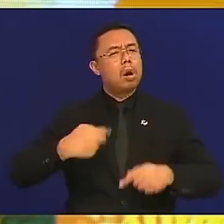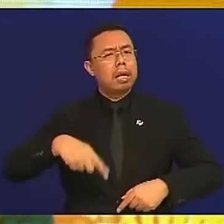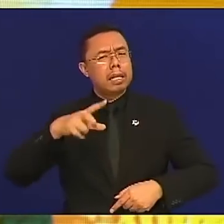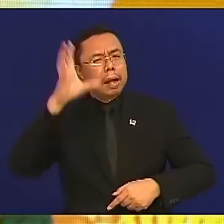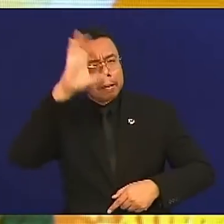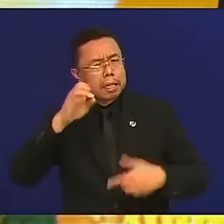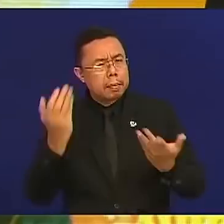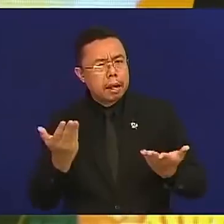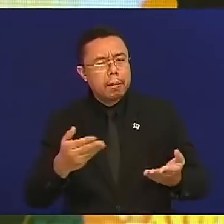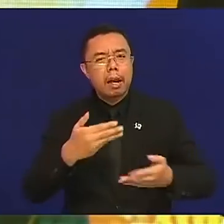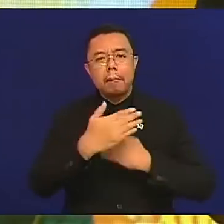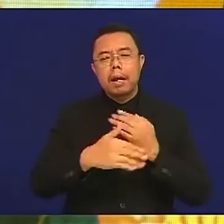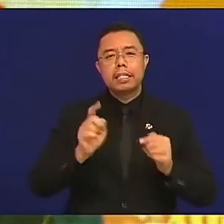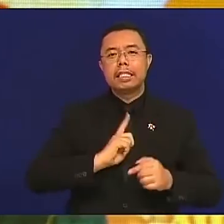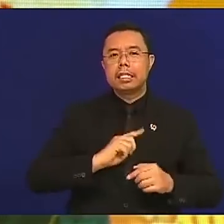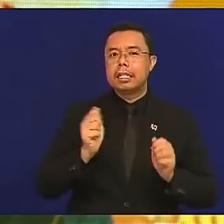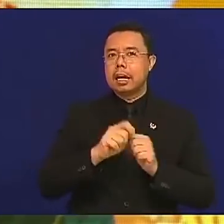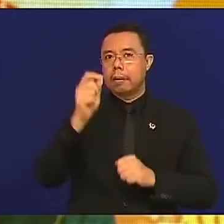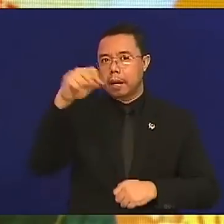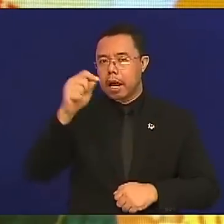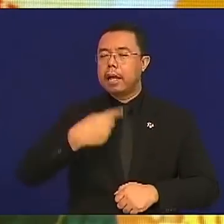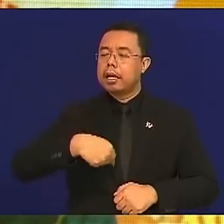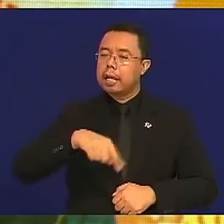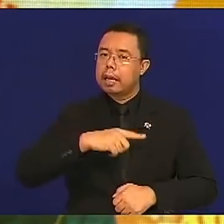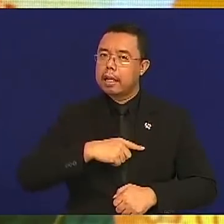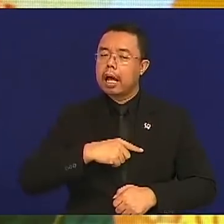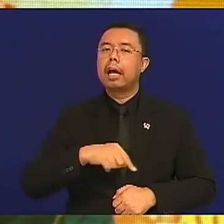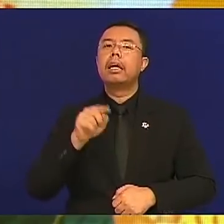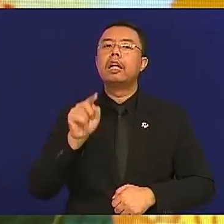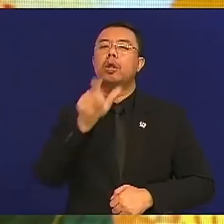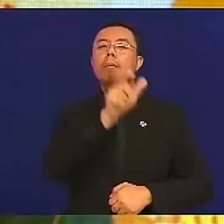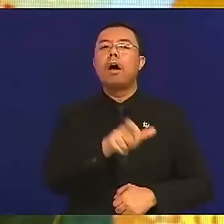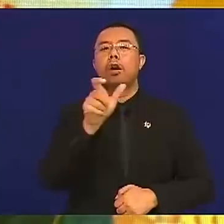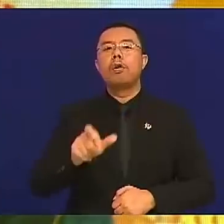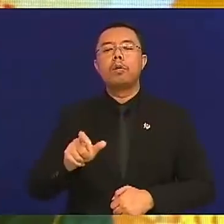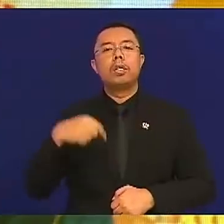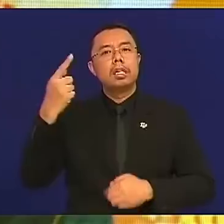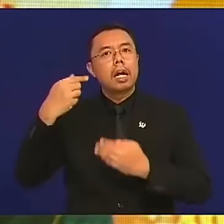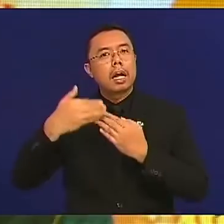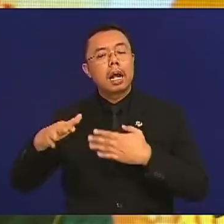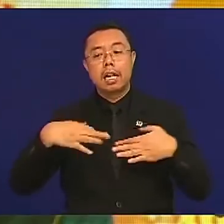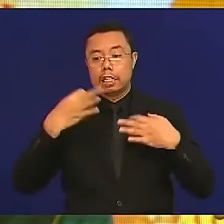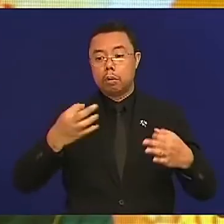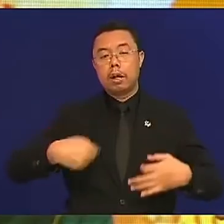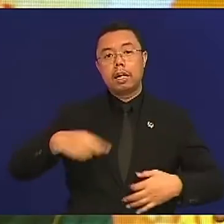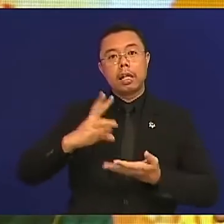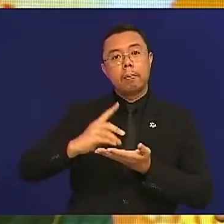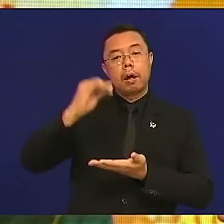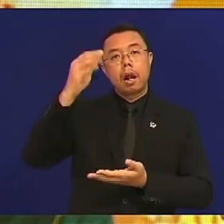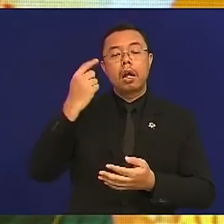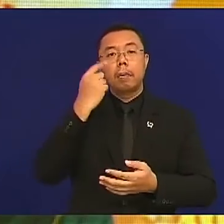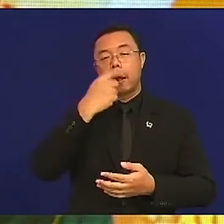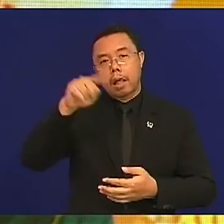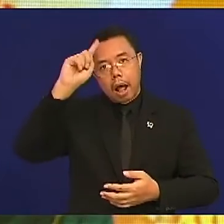bagaimana mengasihi diri sendiri dengan benar, kita adalah manusia yang makhluk kekal, jiwa kita berharga di mata